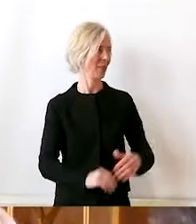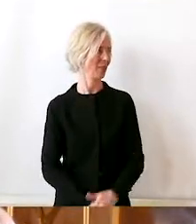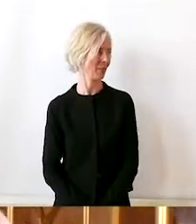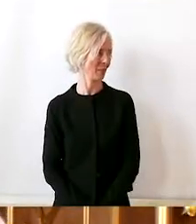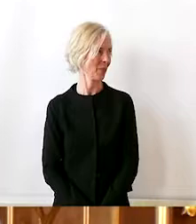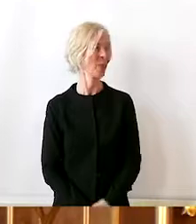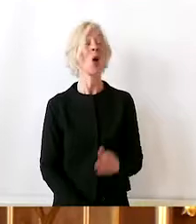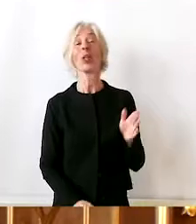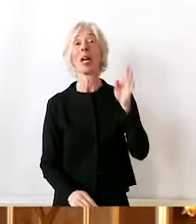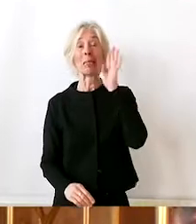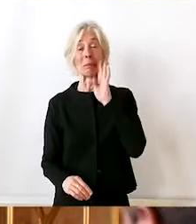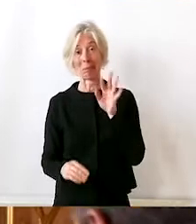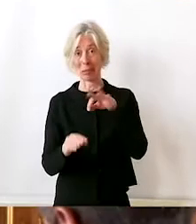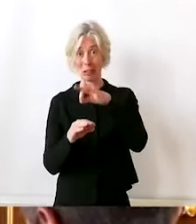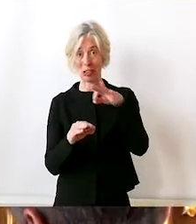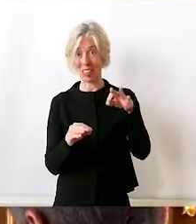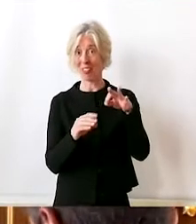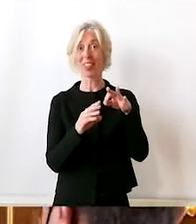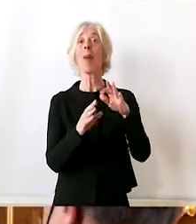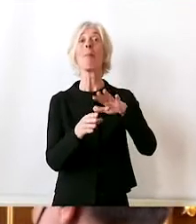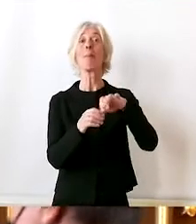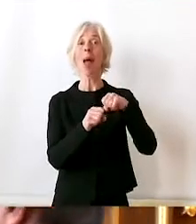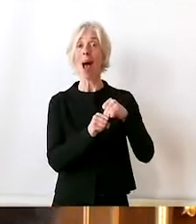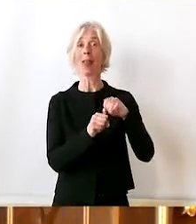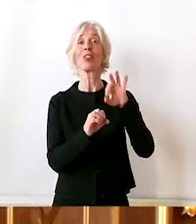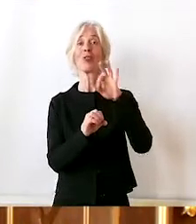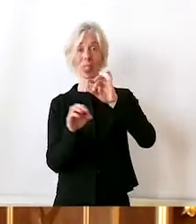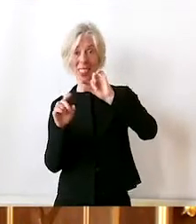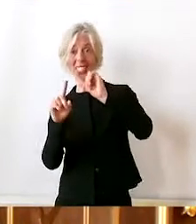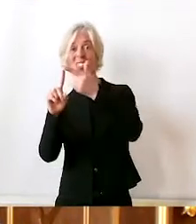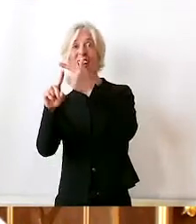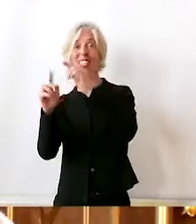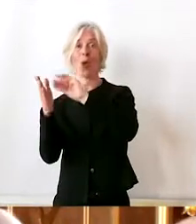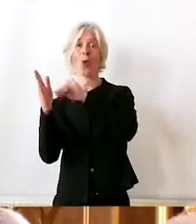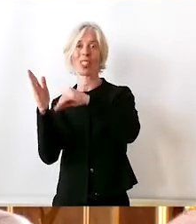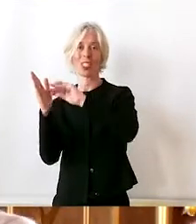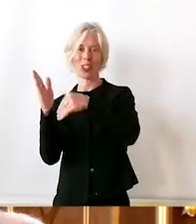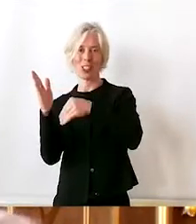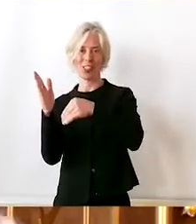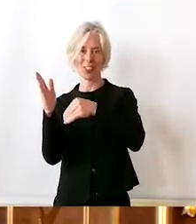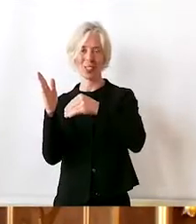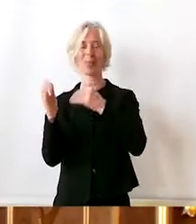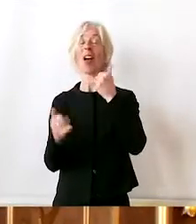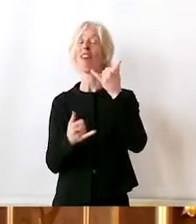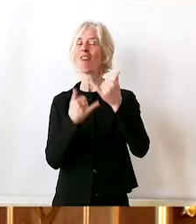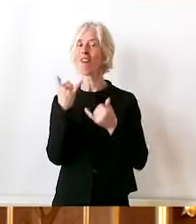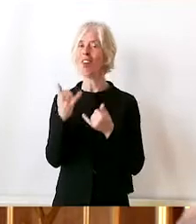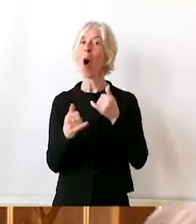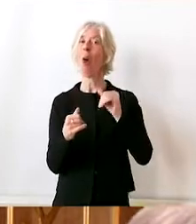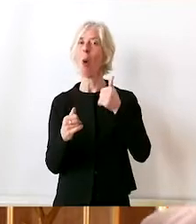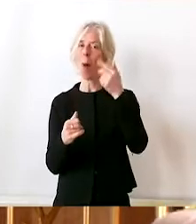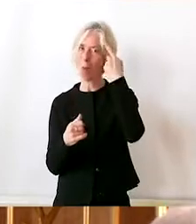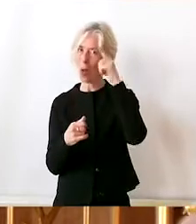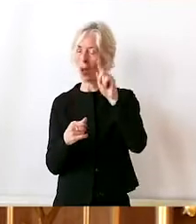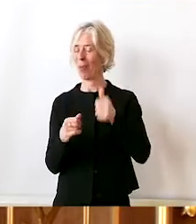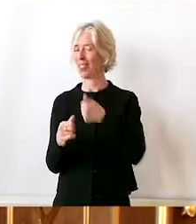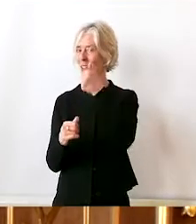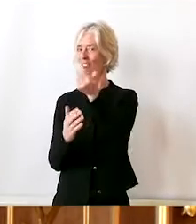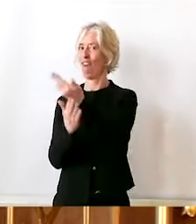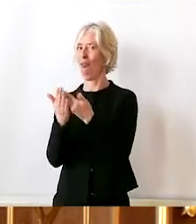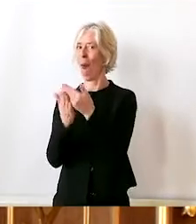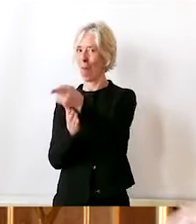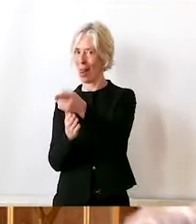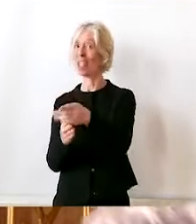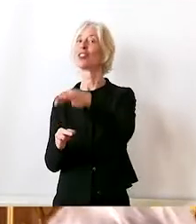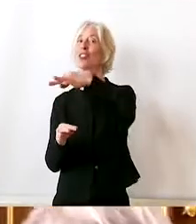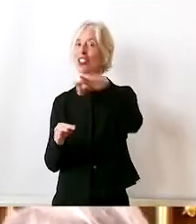zweite Mal für die Kooperationsvereinbarung. Frau Oberbürgermeisterin, vorbildlich. Ja, sie hat verstanden, sie will Vorbild sein, sie hat es